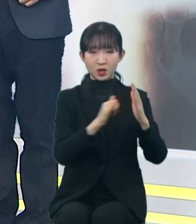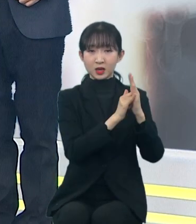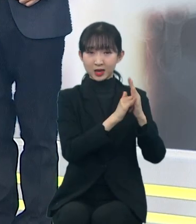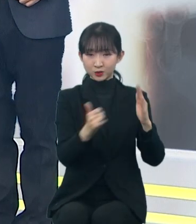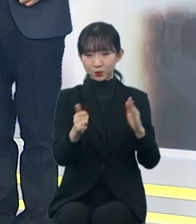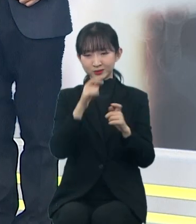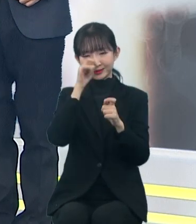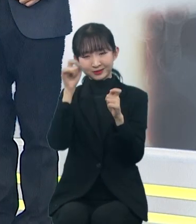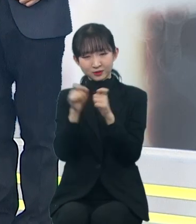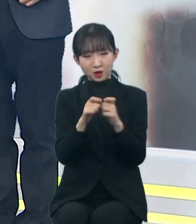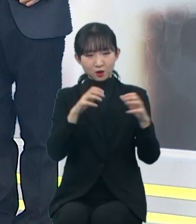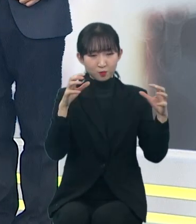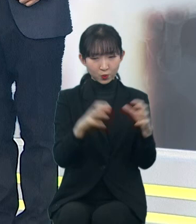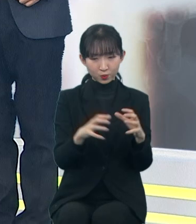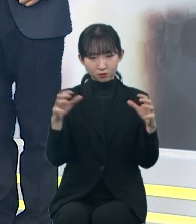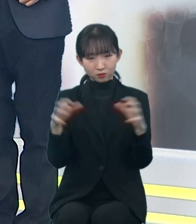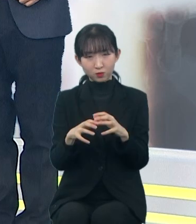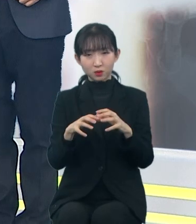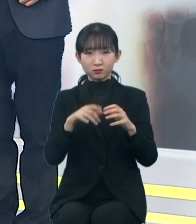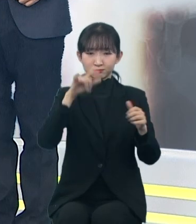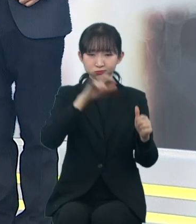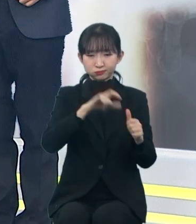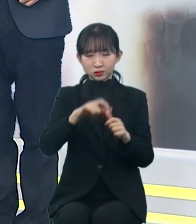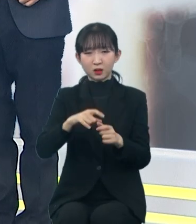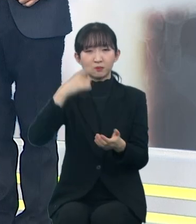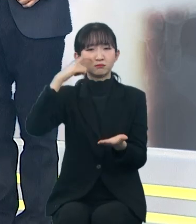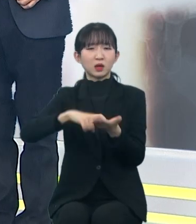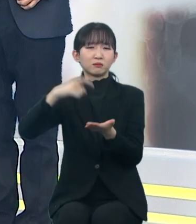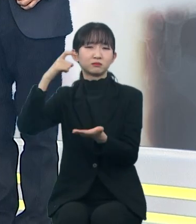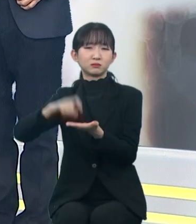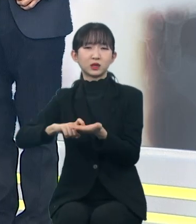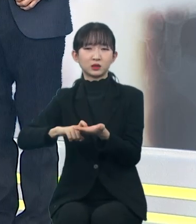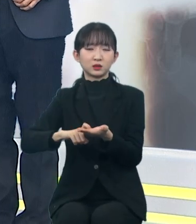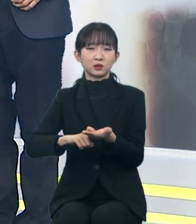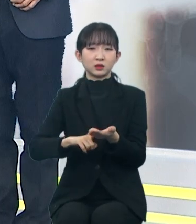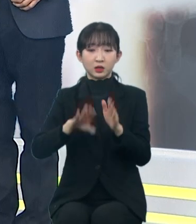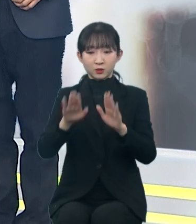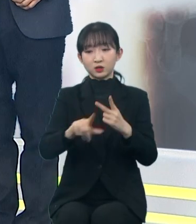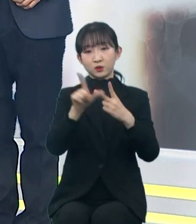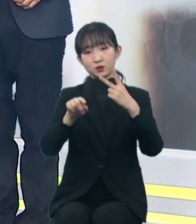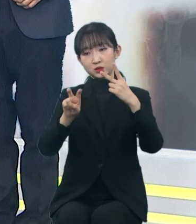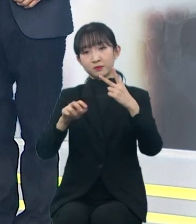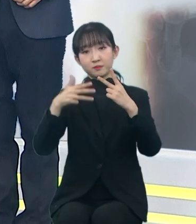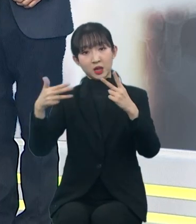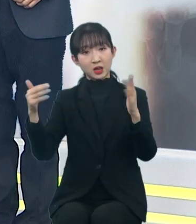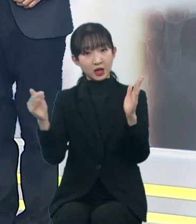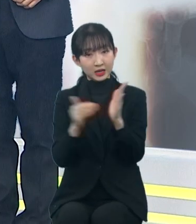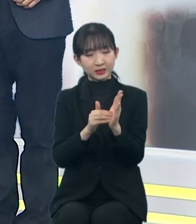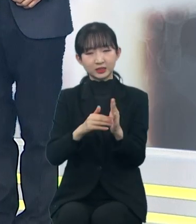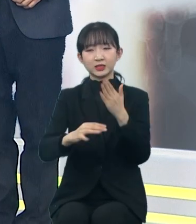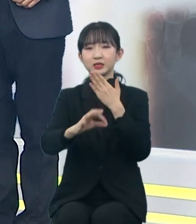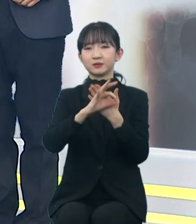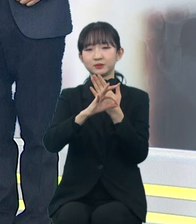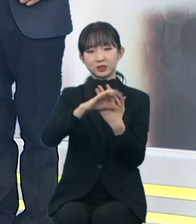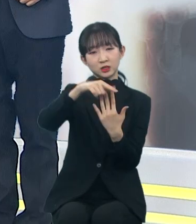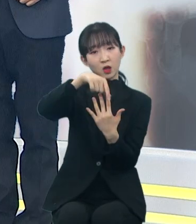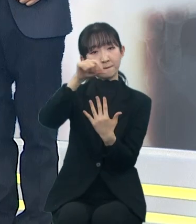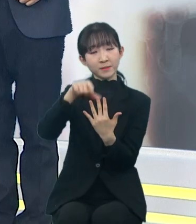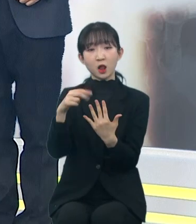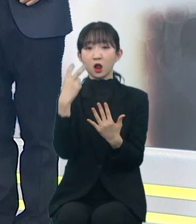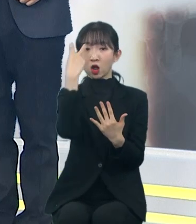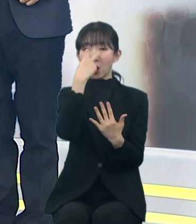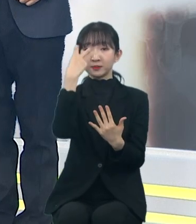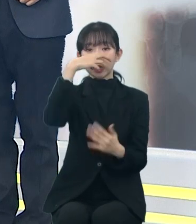집단 감염과 관련한 추가 확진이 이어지고 있습니다. 인천시는 이달 28일까지 임시선별검사소 6곳을